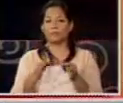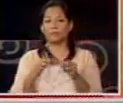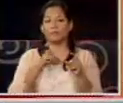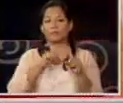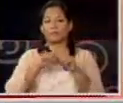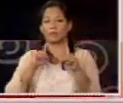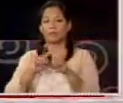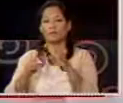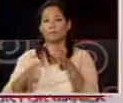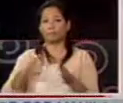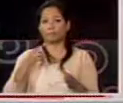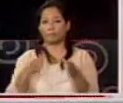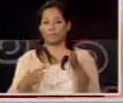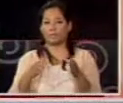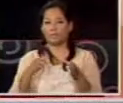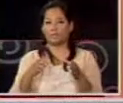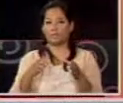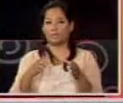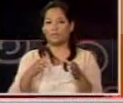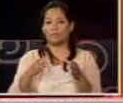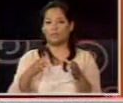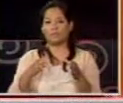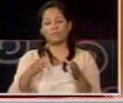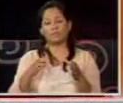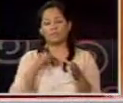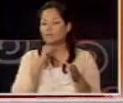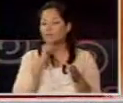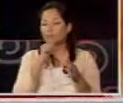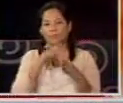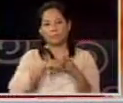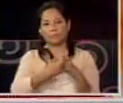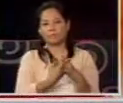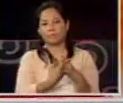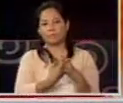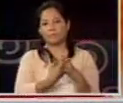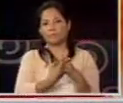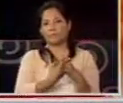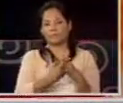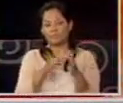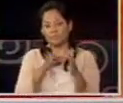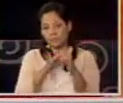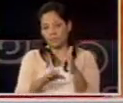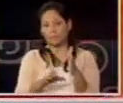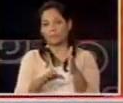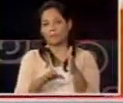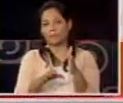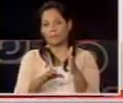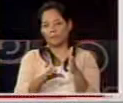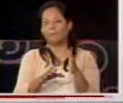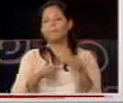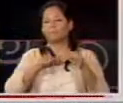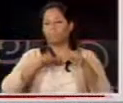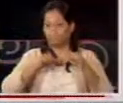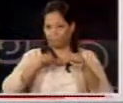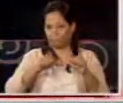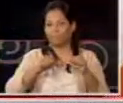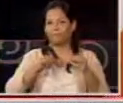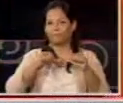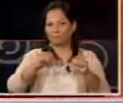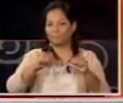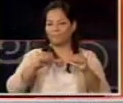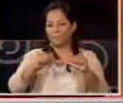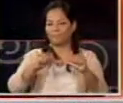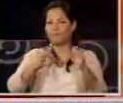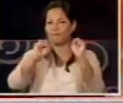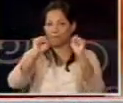kaso na offshoot po, na hindi nagmumula doon sa krimen na yon, ay buhay pa rin po yon at pwede pa